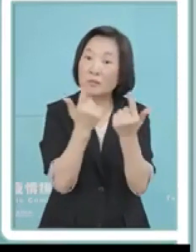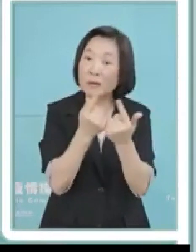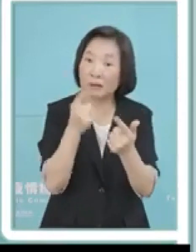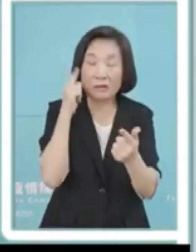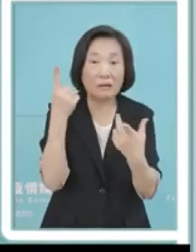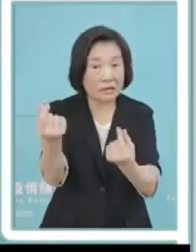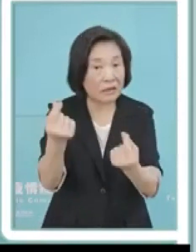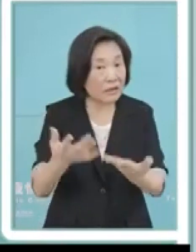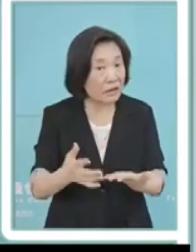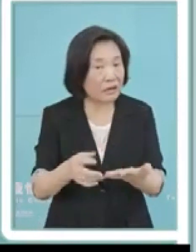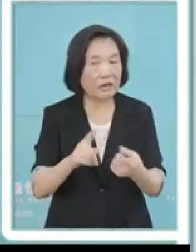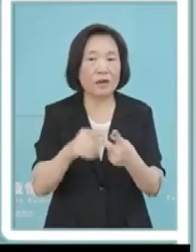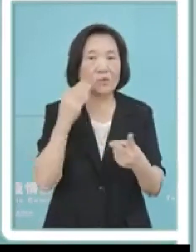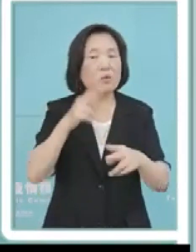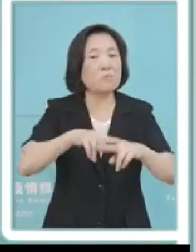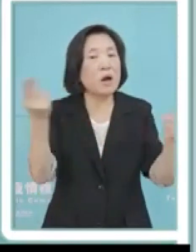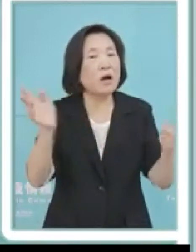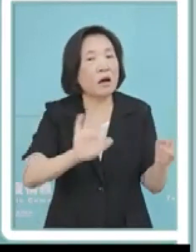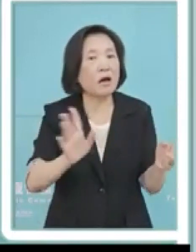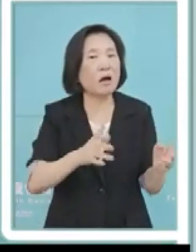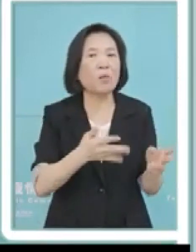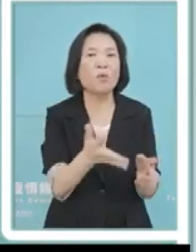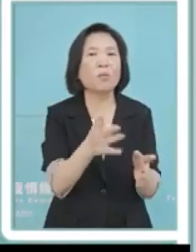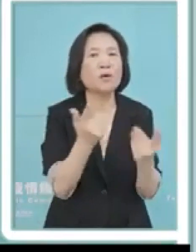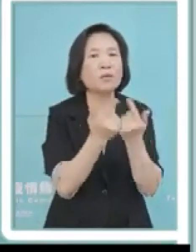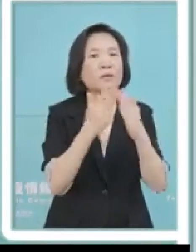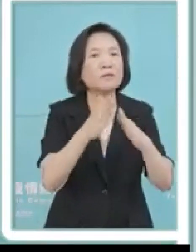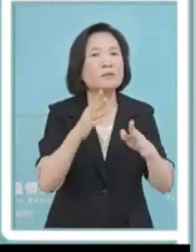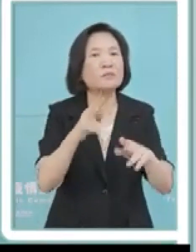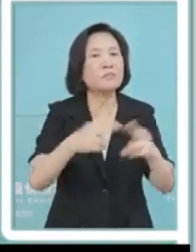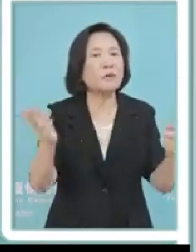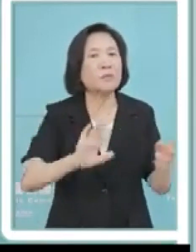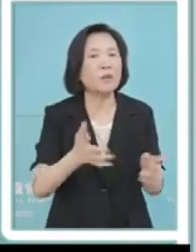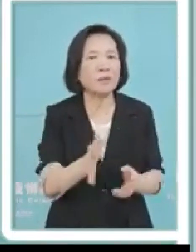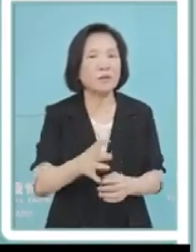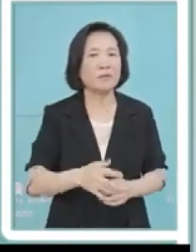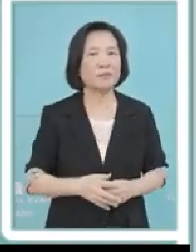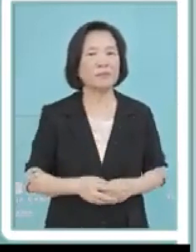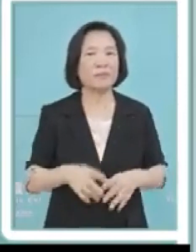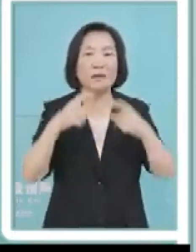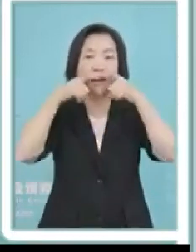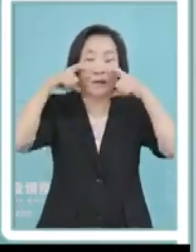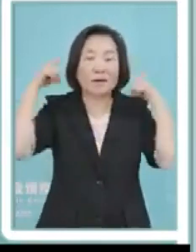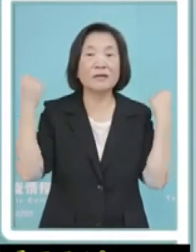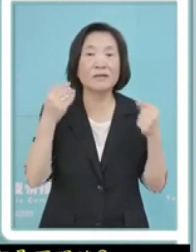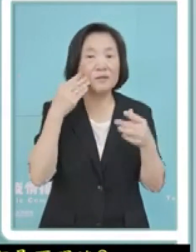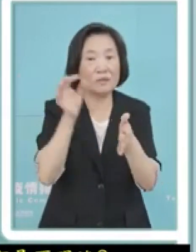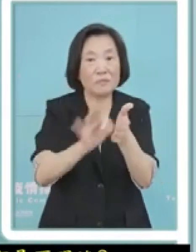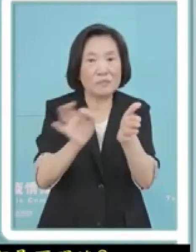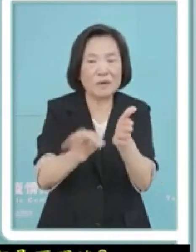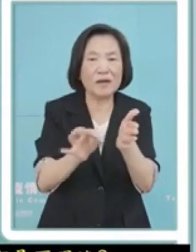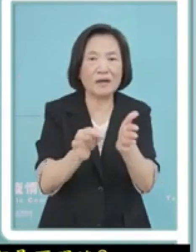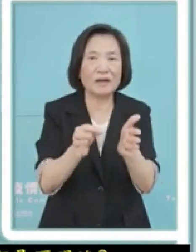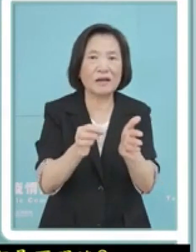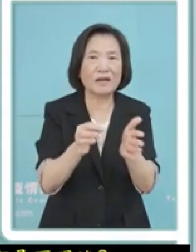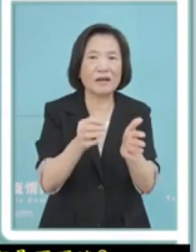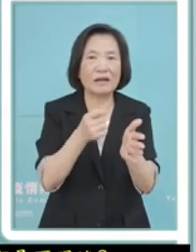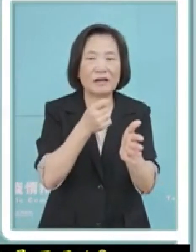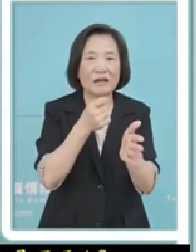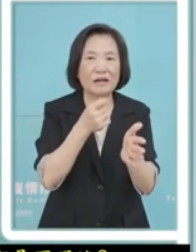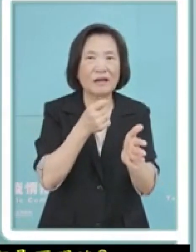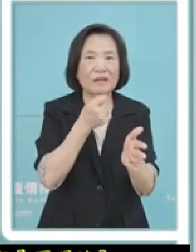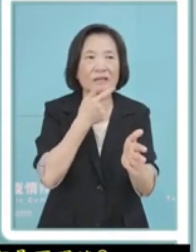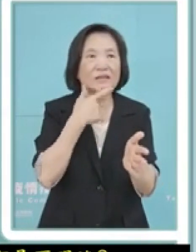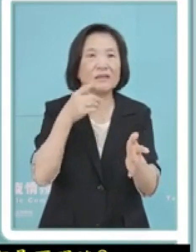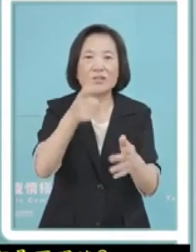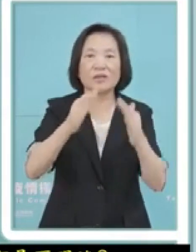会跟进吗？那如果不开放的话，理由是什么？ 戴口罩打篮球哈，可以叫郑文灿市长先示范一